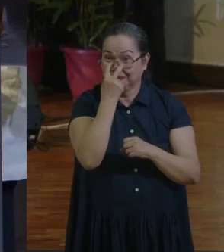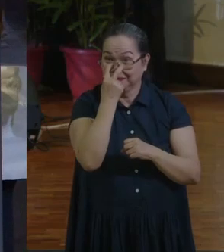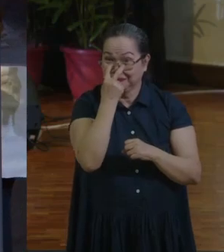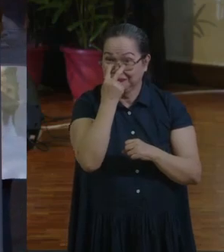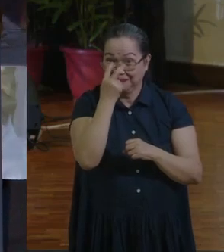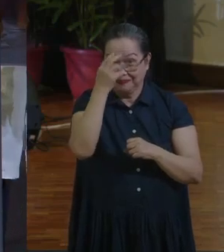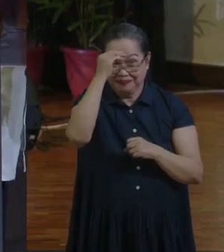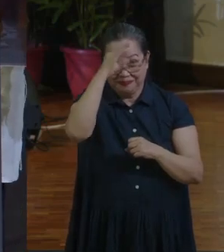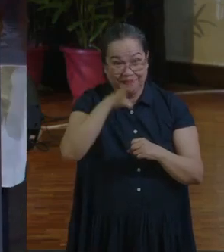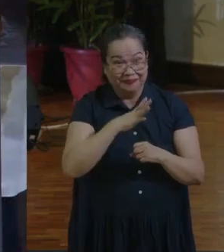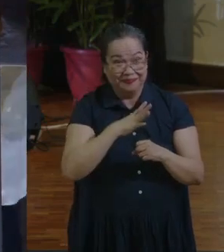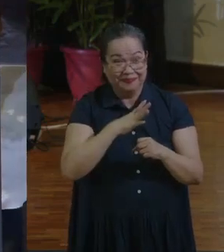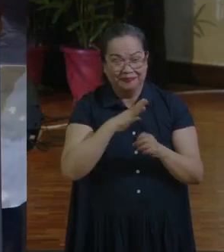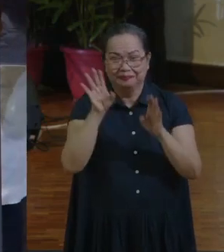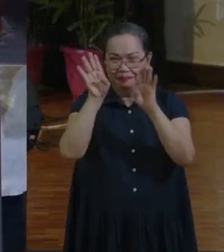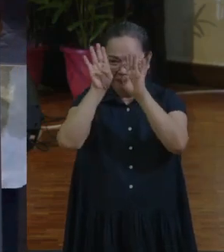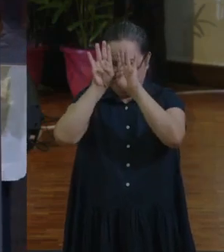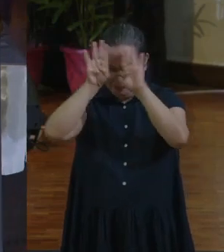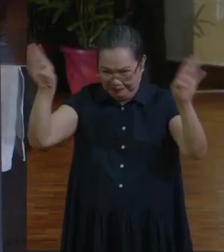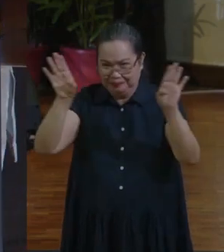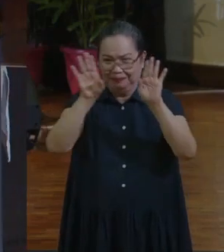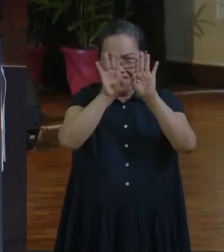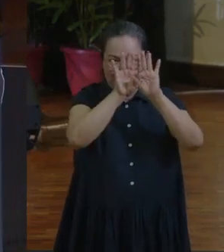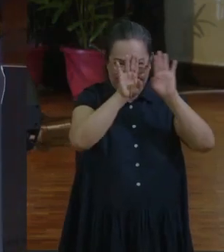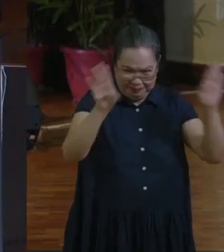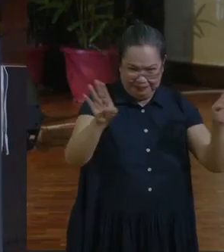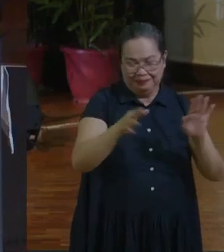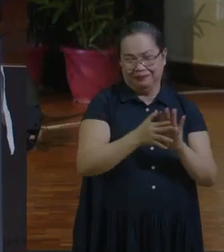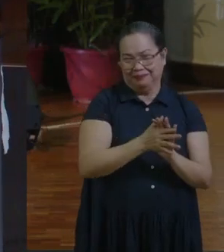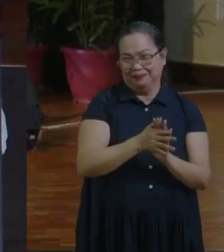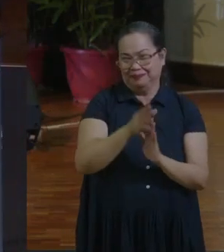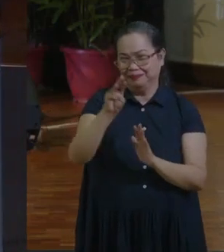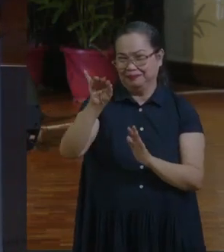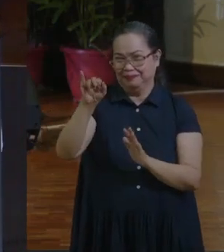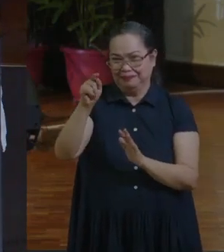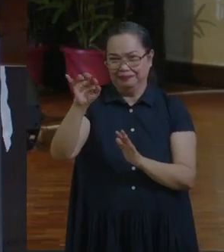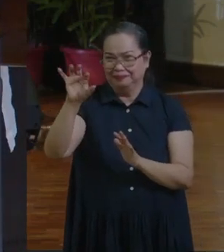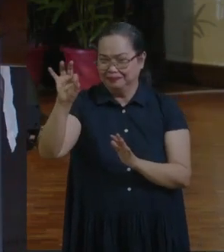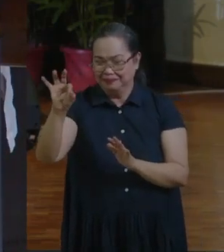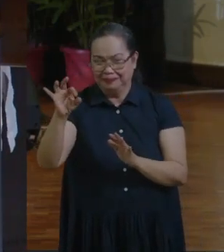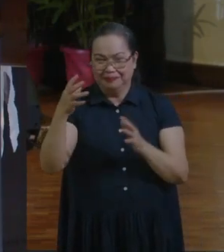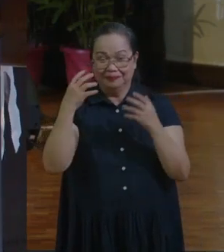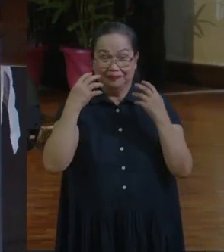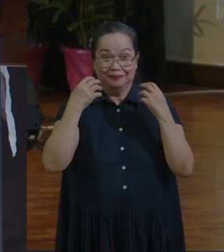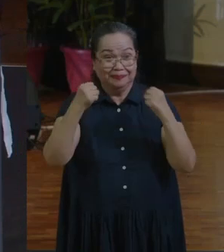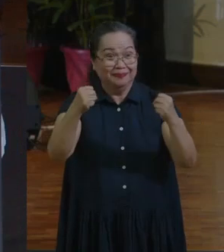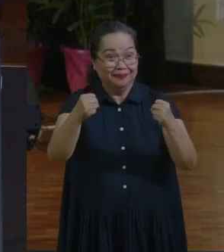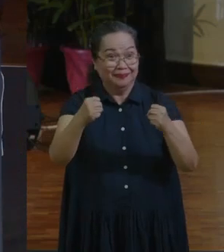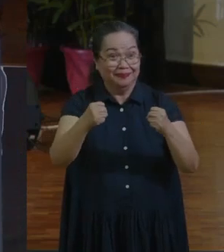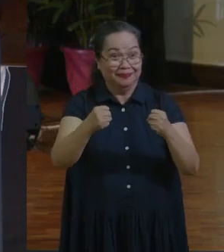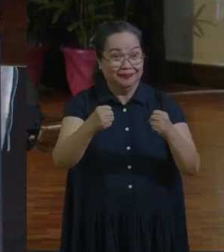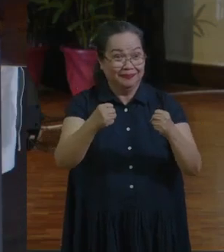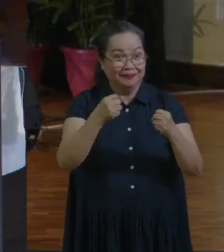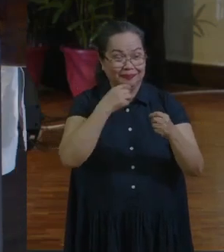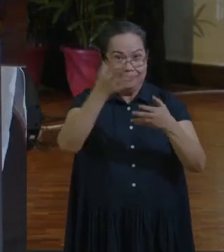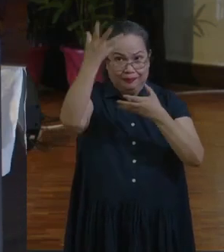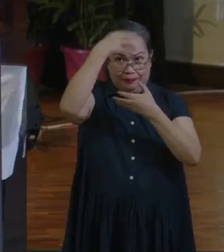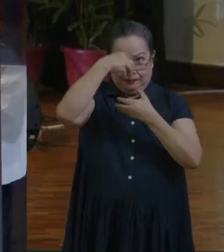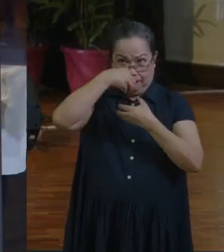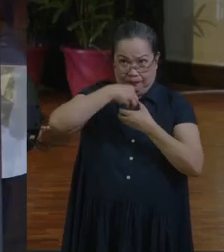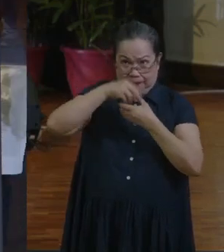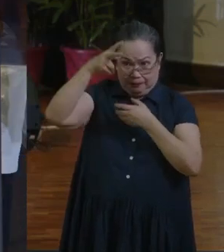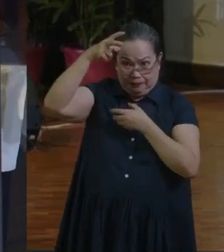Matthew 9:27 to 31. Ang pagpapagaling sa isang lalaking hinahalian ng